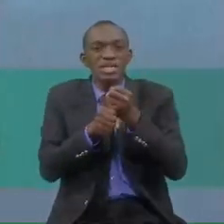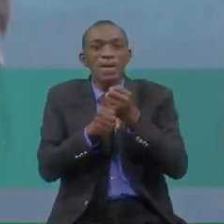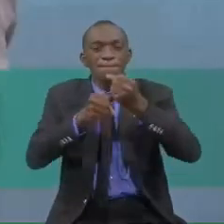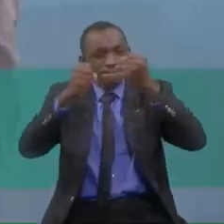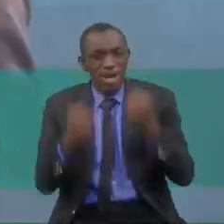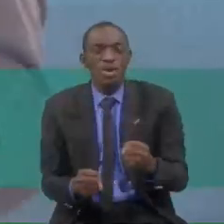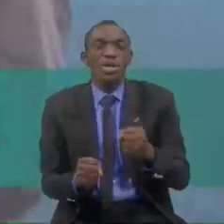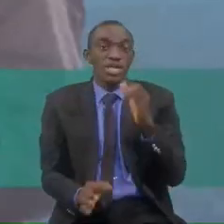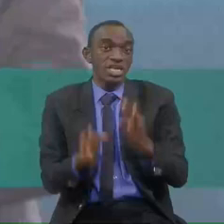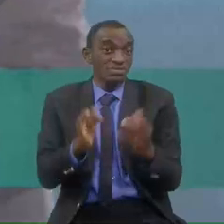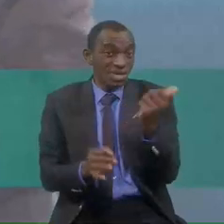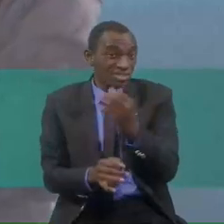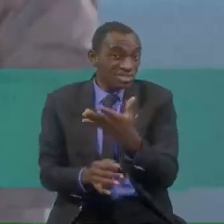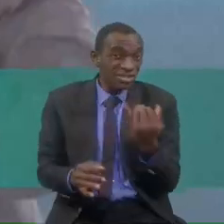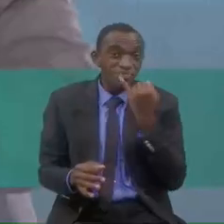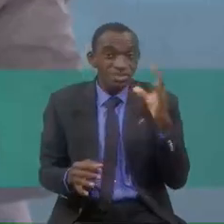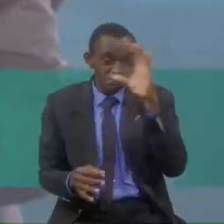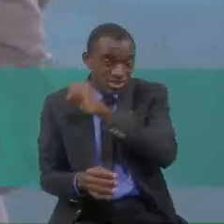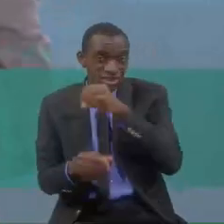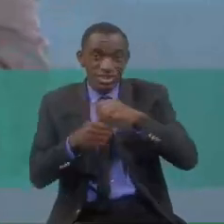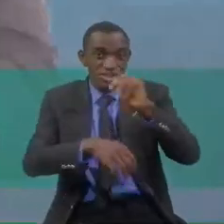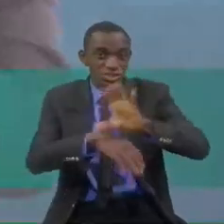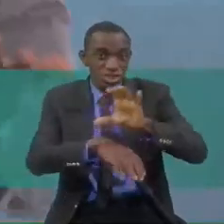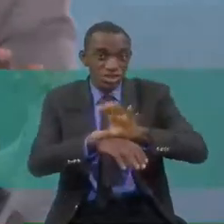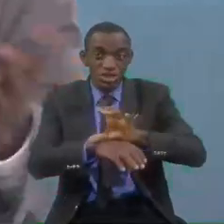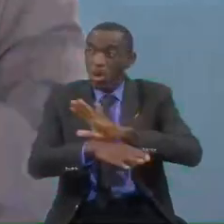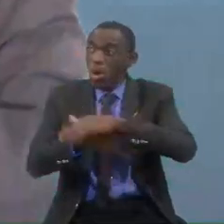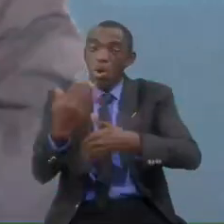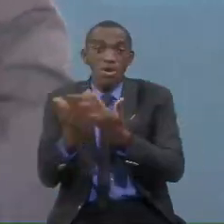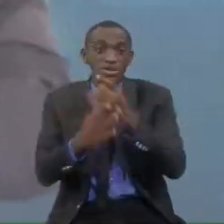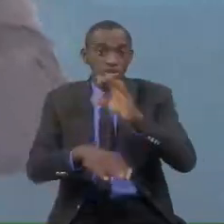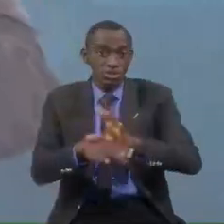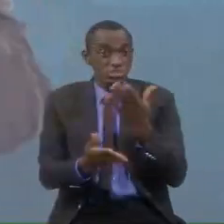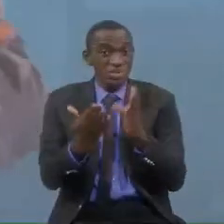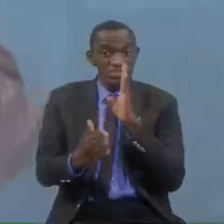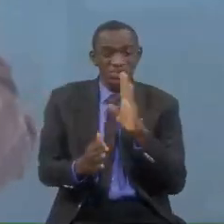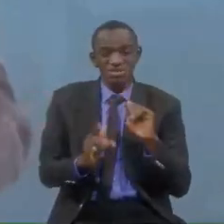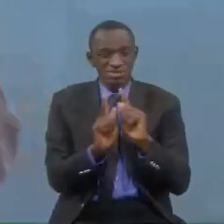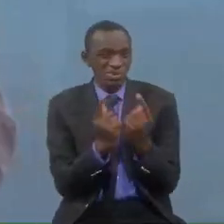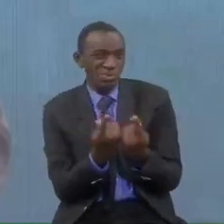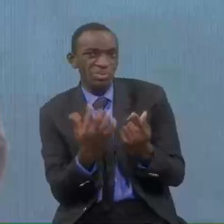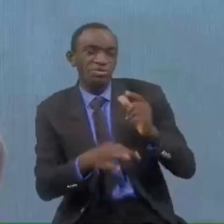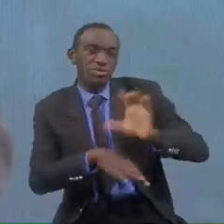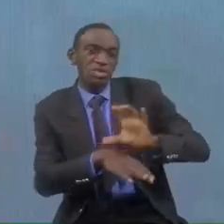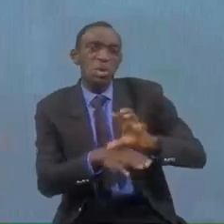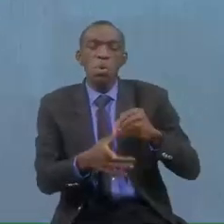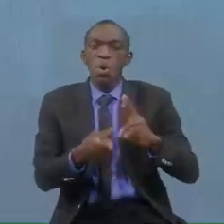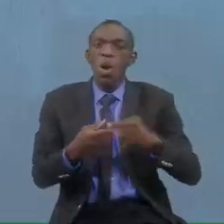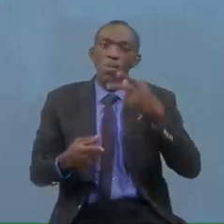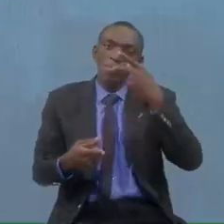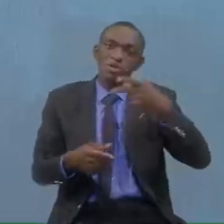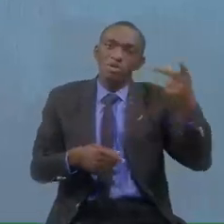chose qui fait défaut dans l'église entière, que ce soit l'église